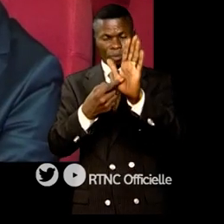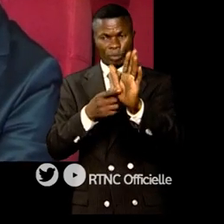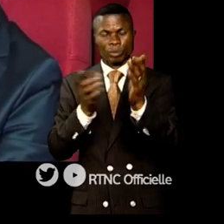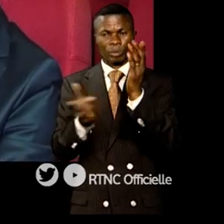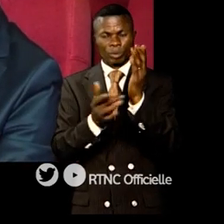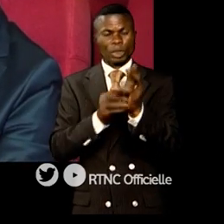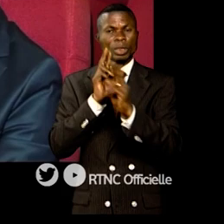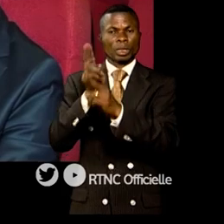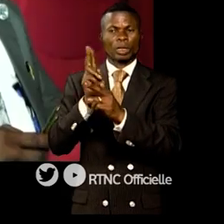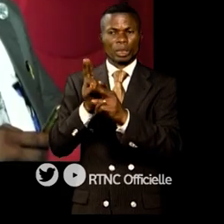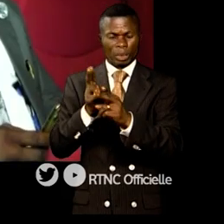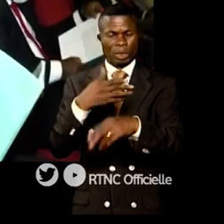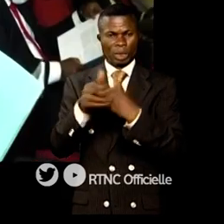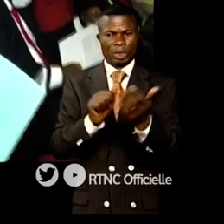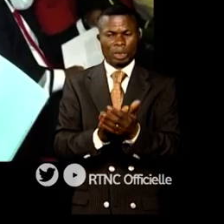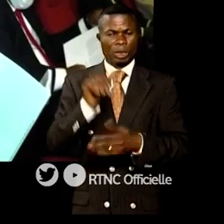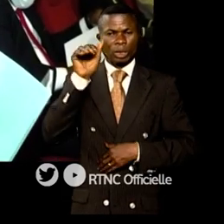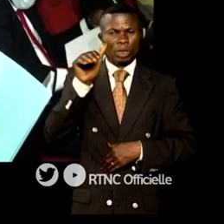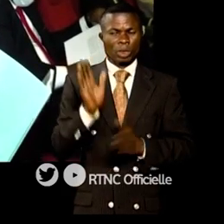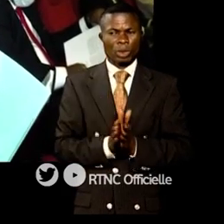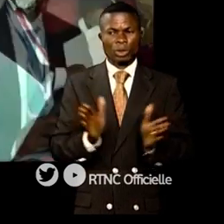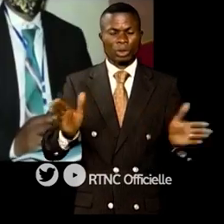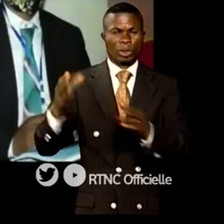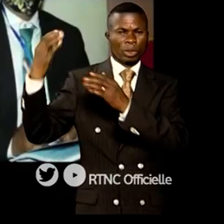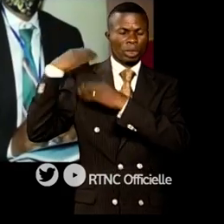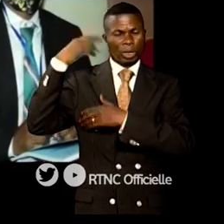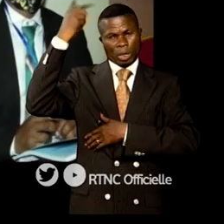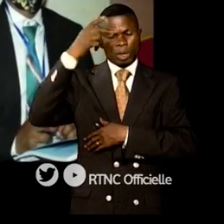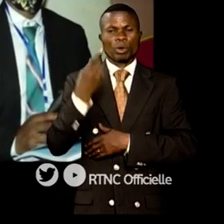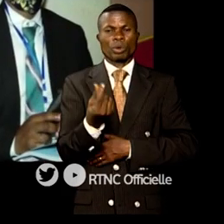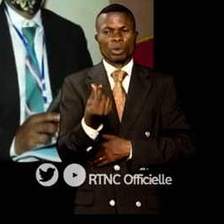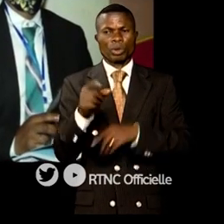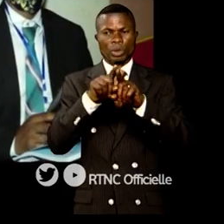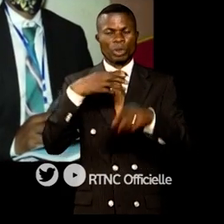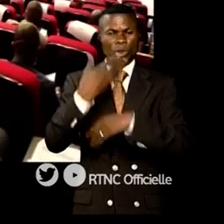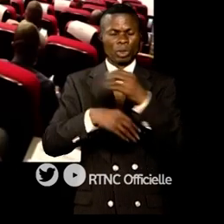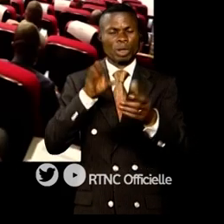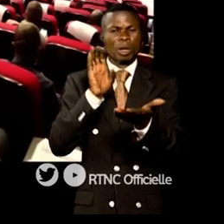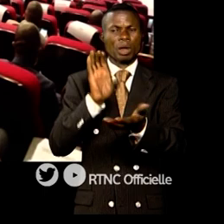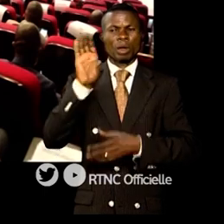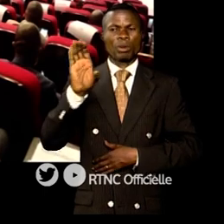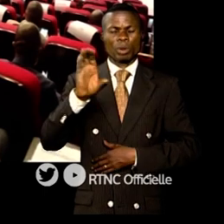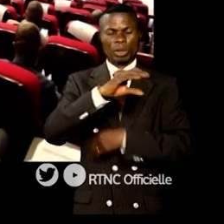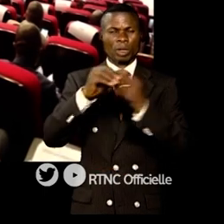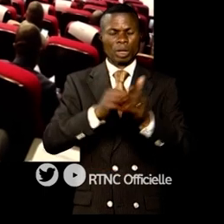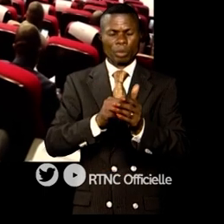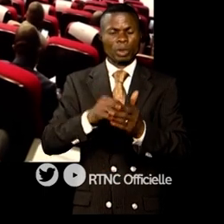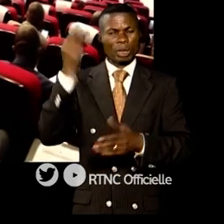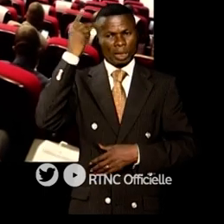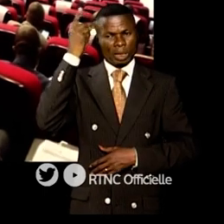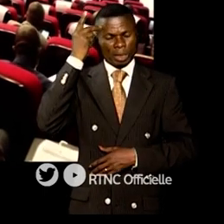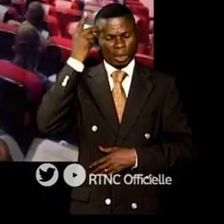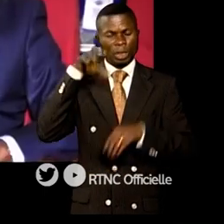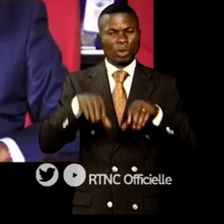de ce rapport a été assurée par le directeur général en charge de la politique monétaire et des opérations bancaires de la Banque centrale du Congo, Jean-Louis